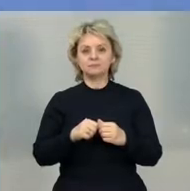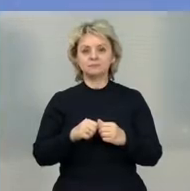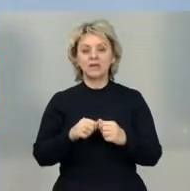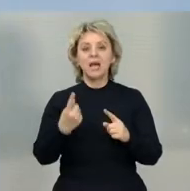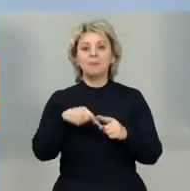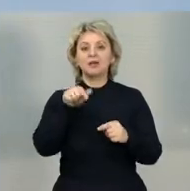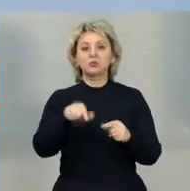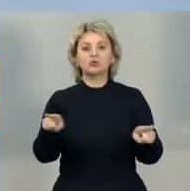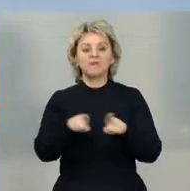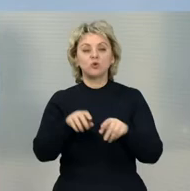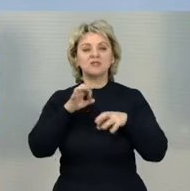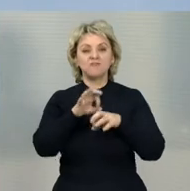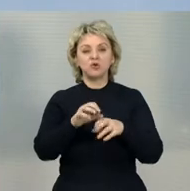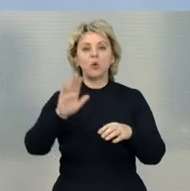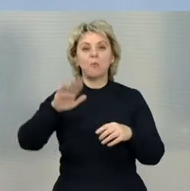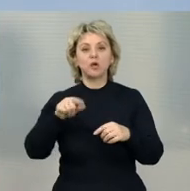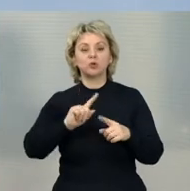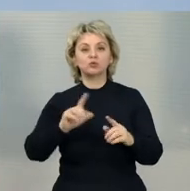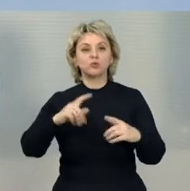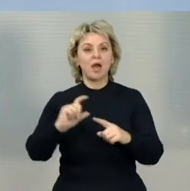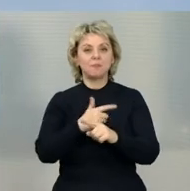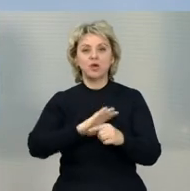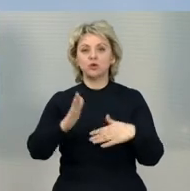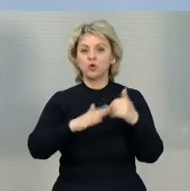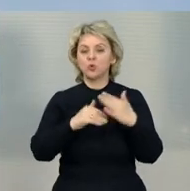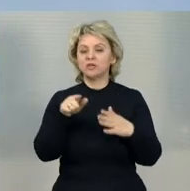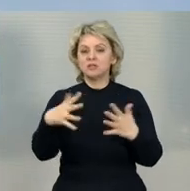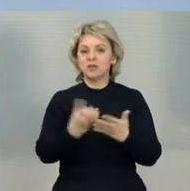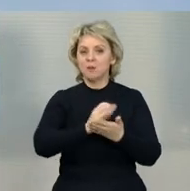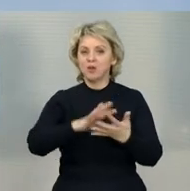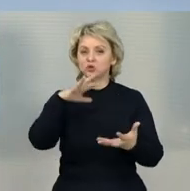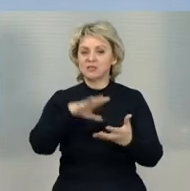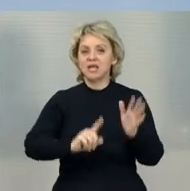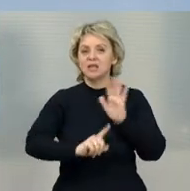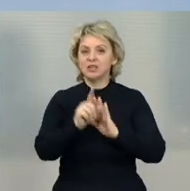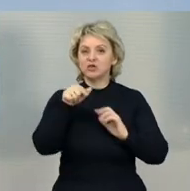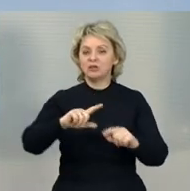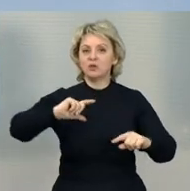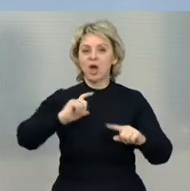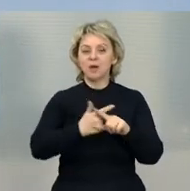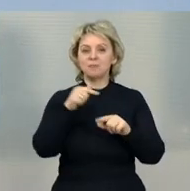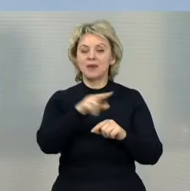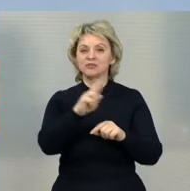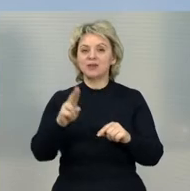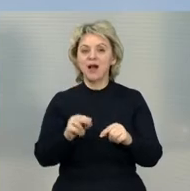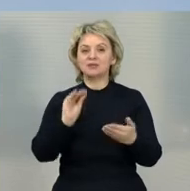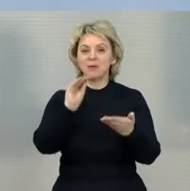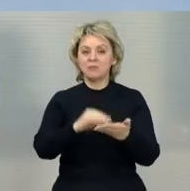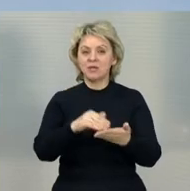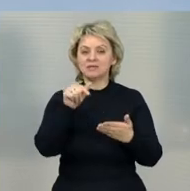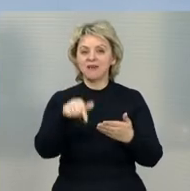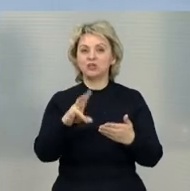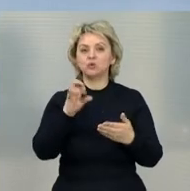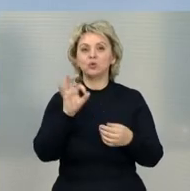Нет, потому что вроде ведем, потом что-то опять мяч из рук валится, они вроде начинают опять как-то доставать,